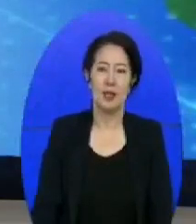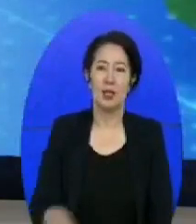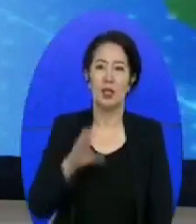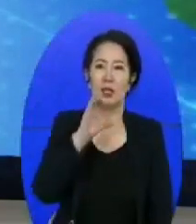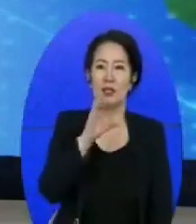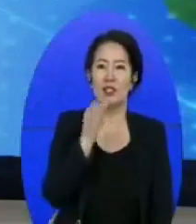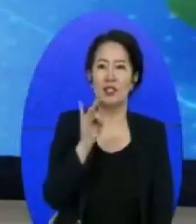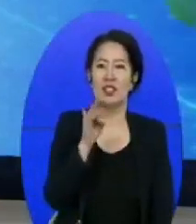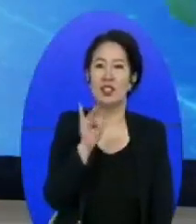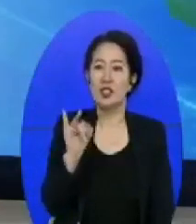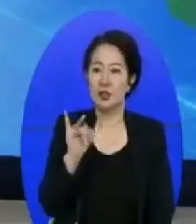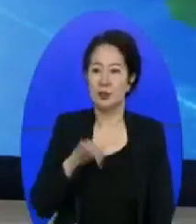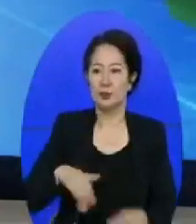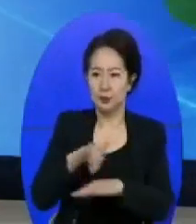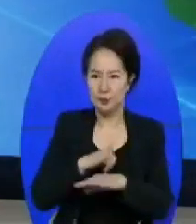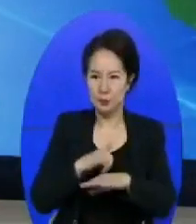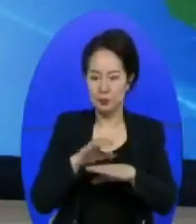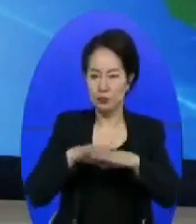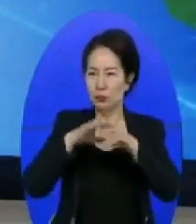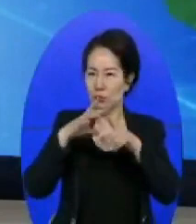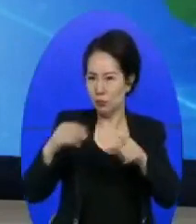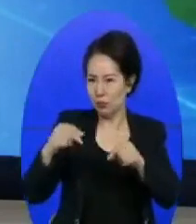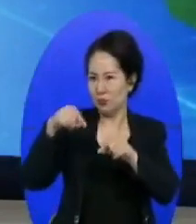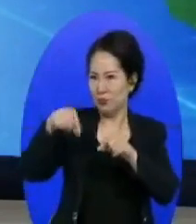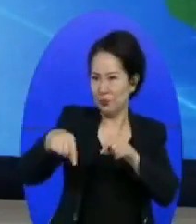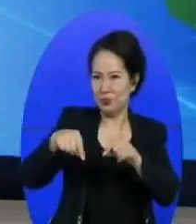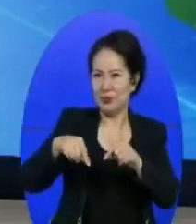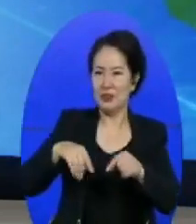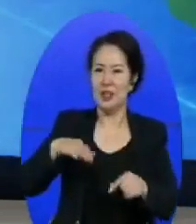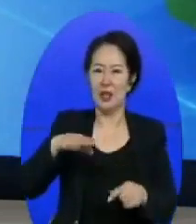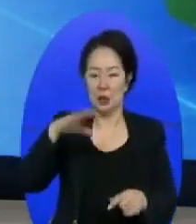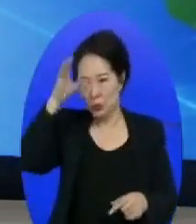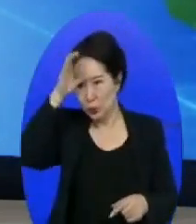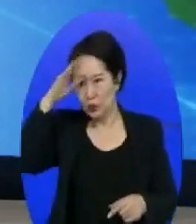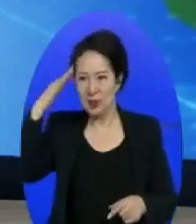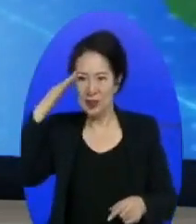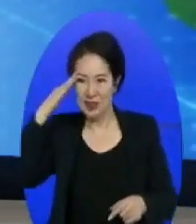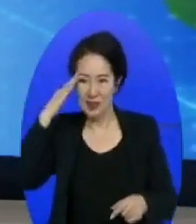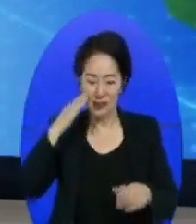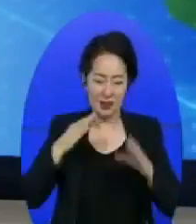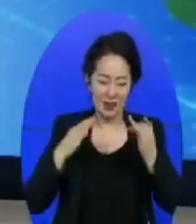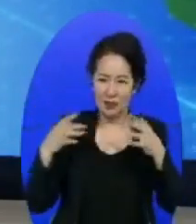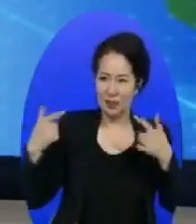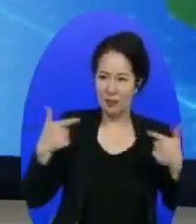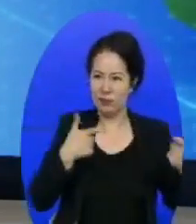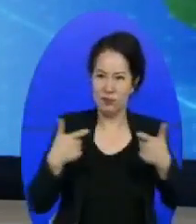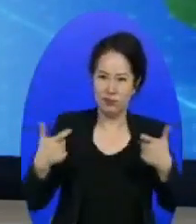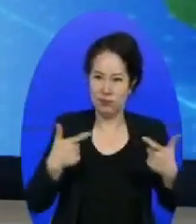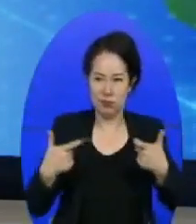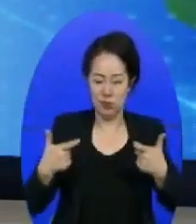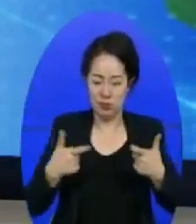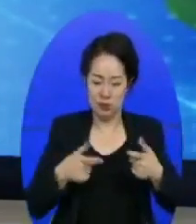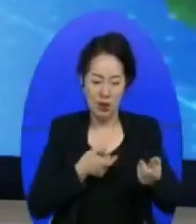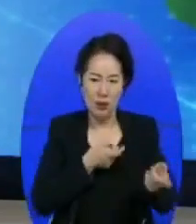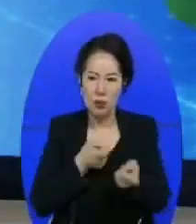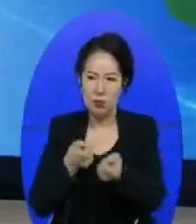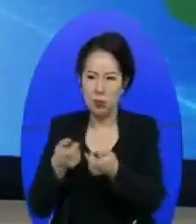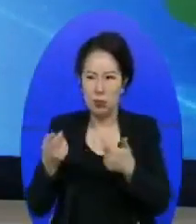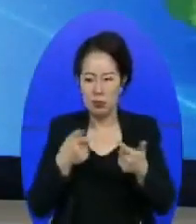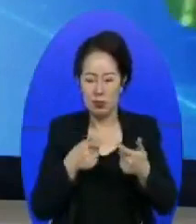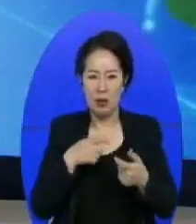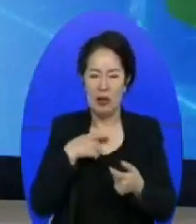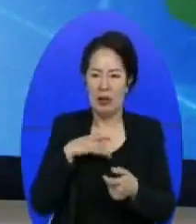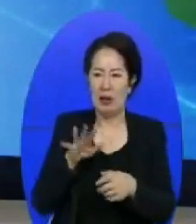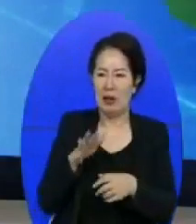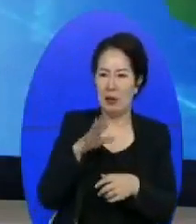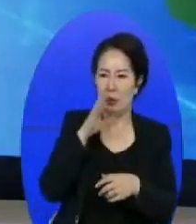Сир улсын баруун хойд бүс нутгийн Идлиб мужид Сирийн айрын болоо Туркийн цэргийн хооронд гал солилцож нөхцөл байдал төвшүүртэй болж ирж байна. За